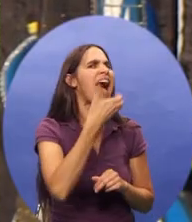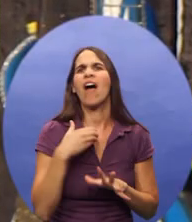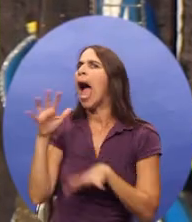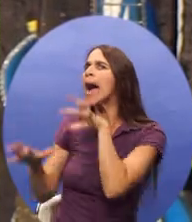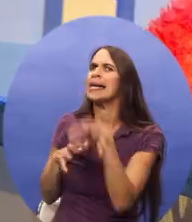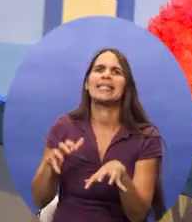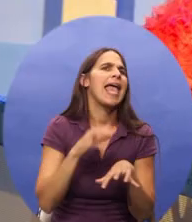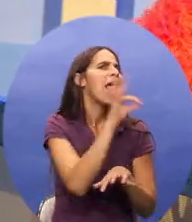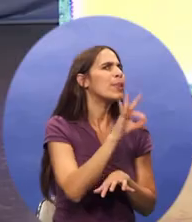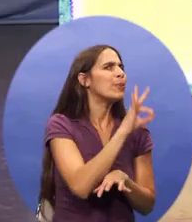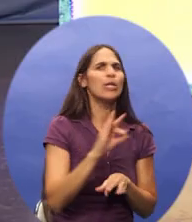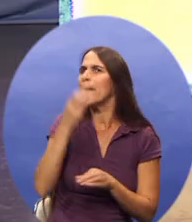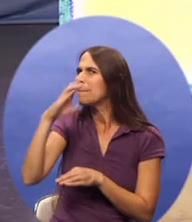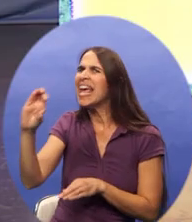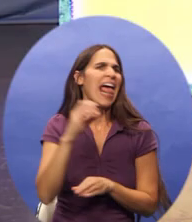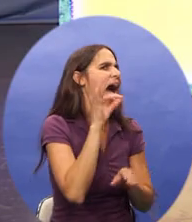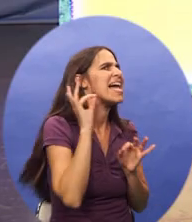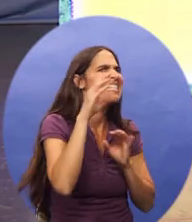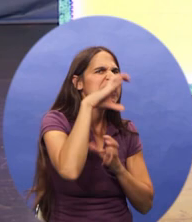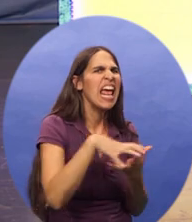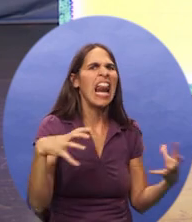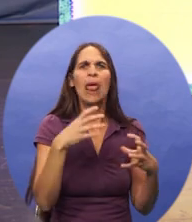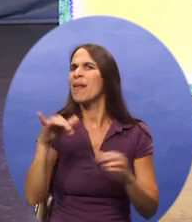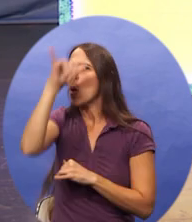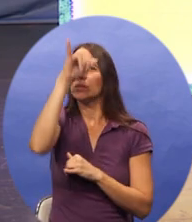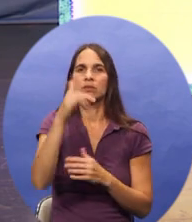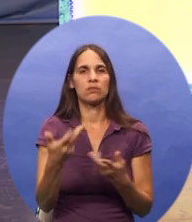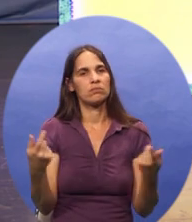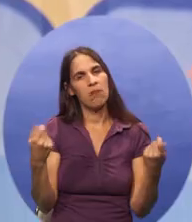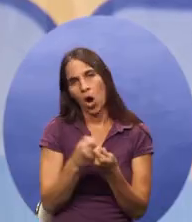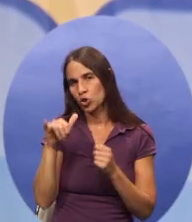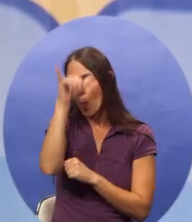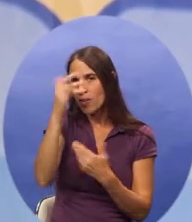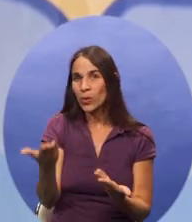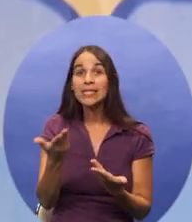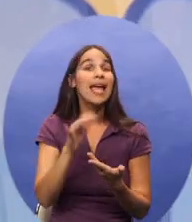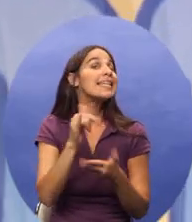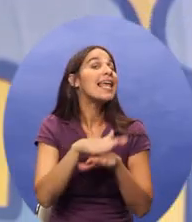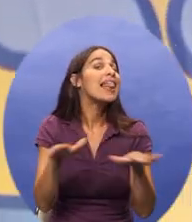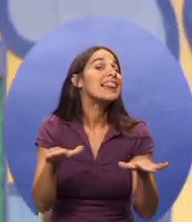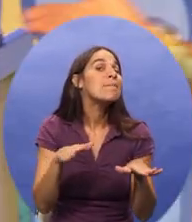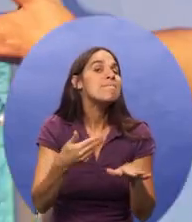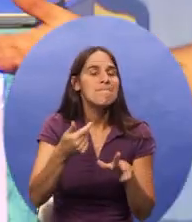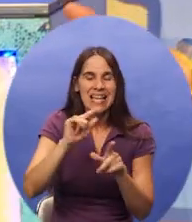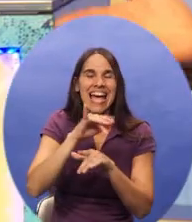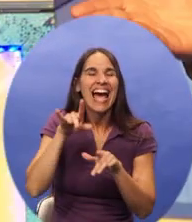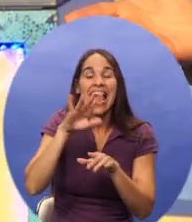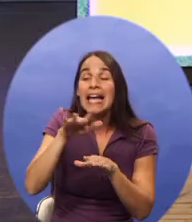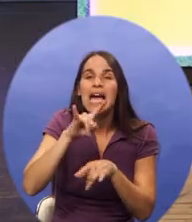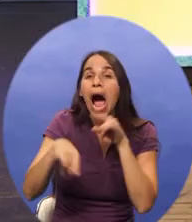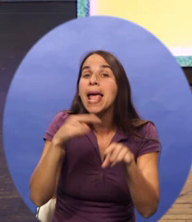ג'ירופה, אריה, גבוש, פיל, חוצים, חוצרה, מטוס. איזה מטוס? ילדים, איזו חיה הוא מיץ